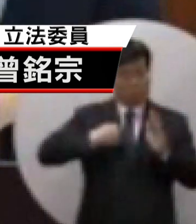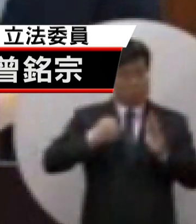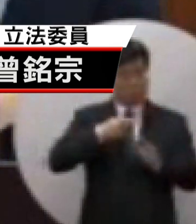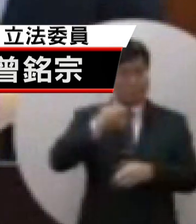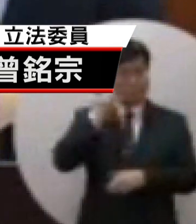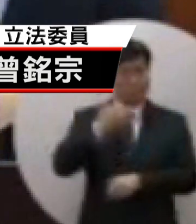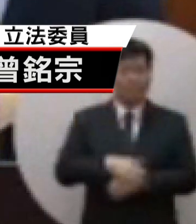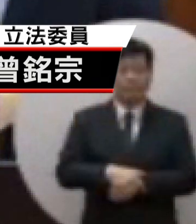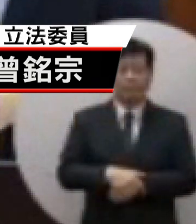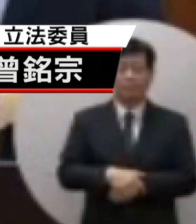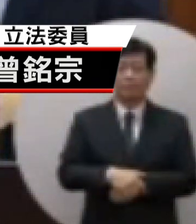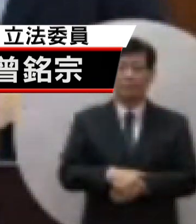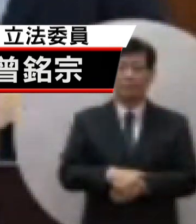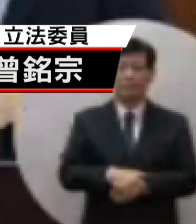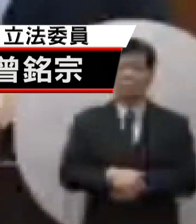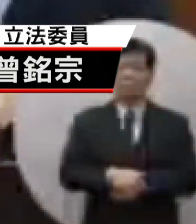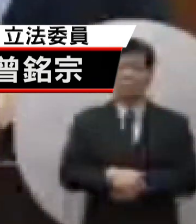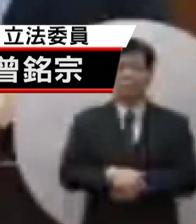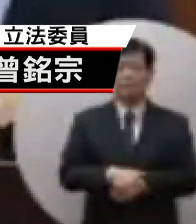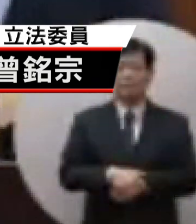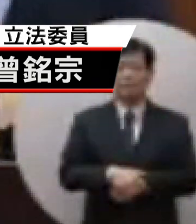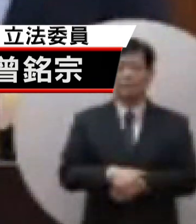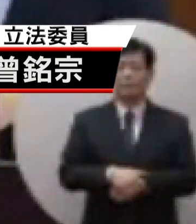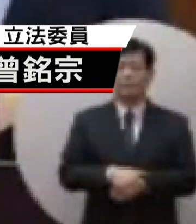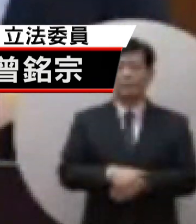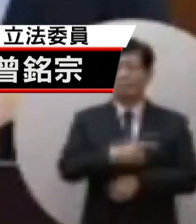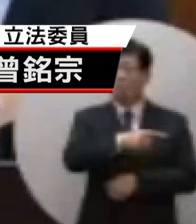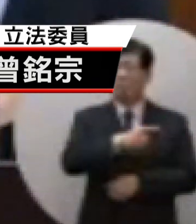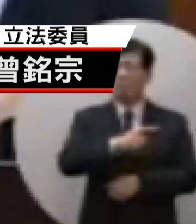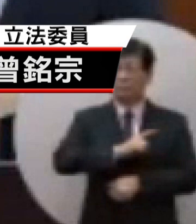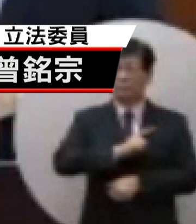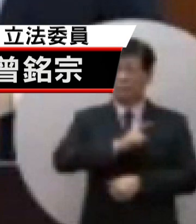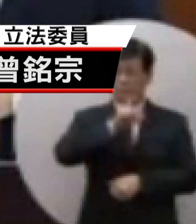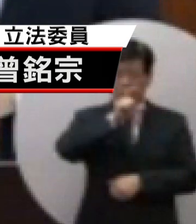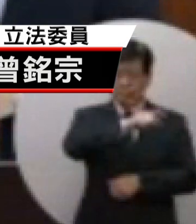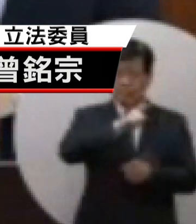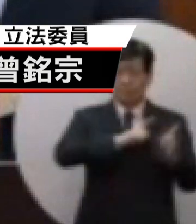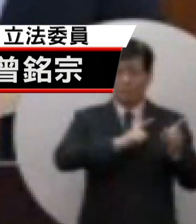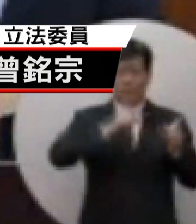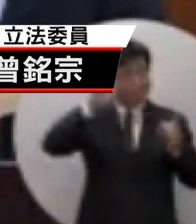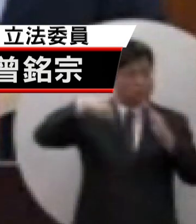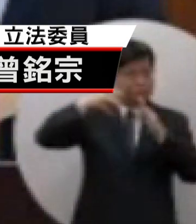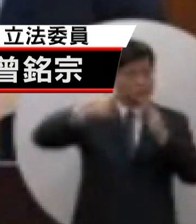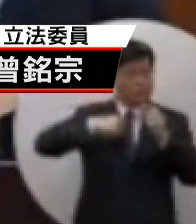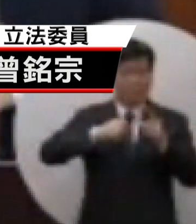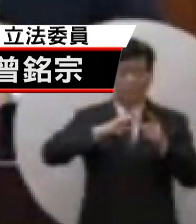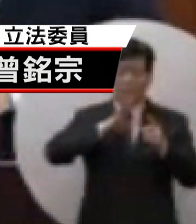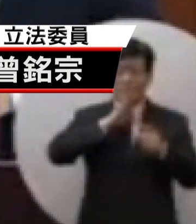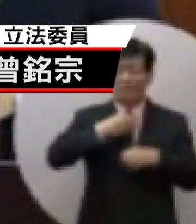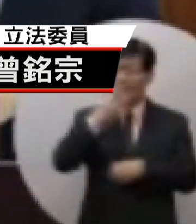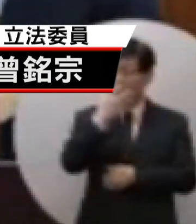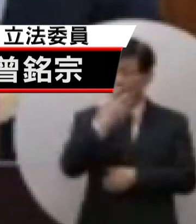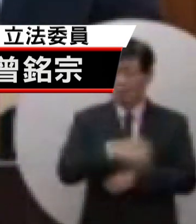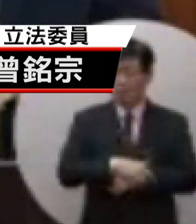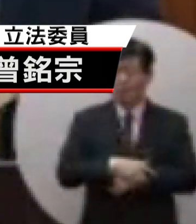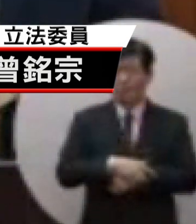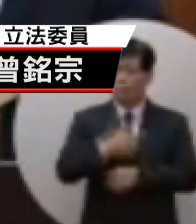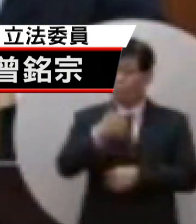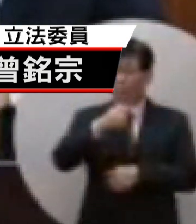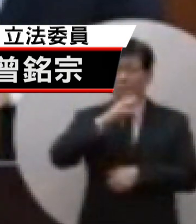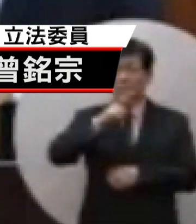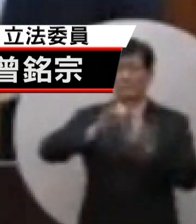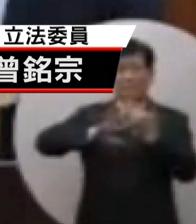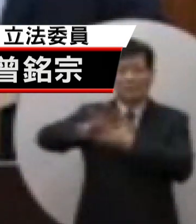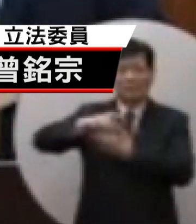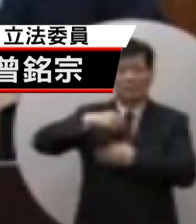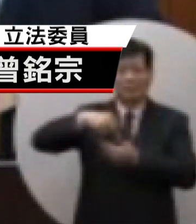这个人是谁？ 这个我不认识。 他称苏院长舅舅了，他称苏院长舅舅，不是你，